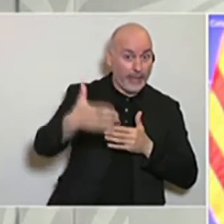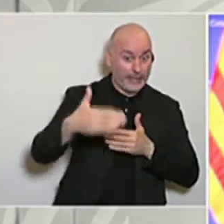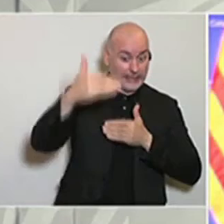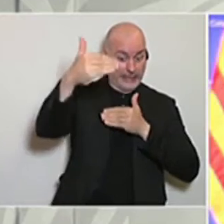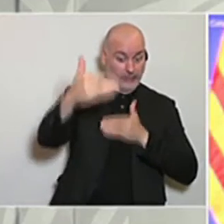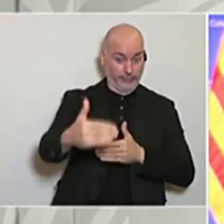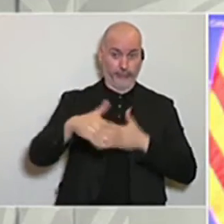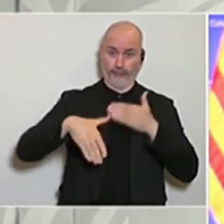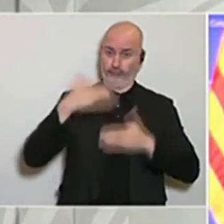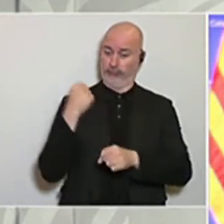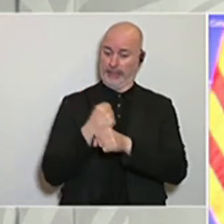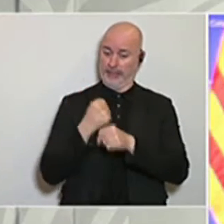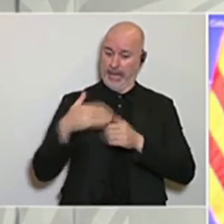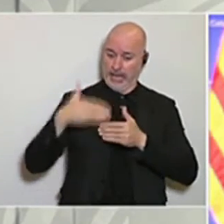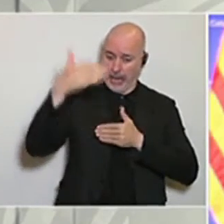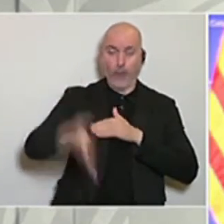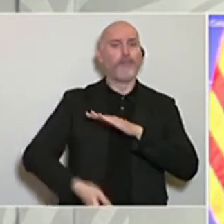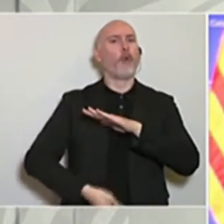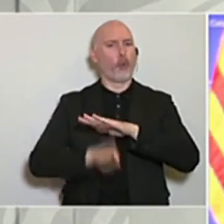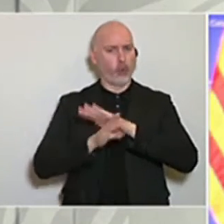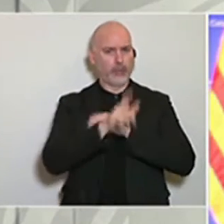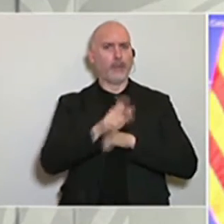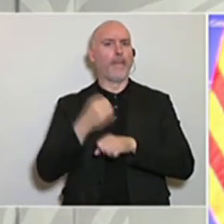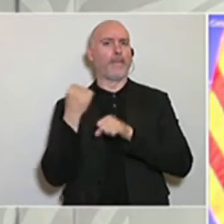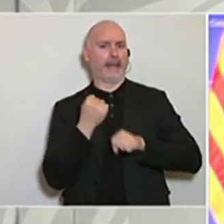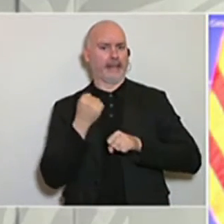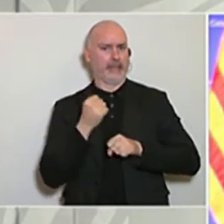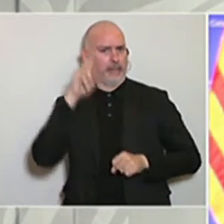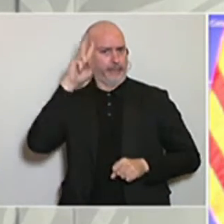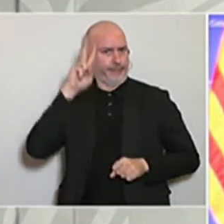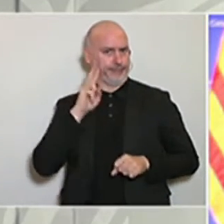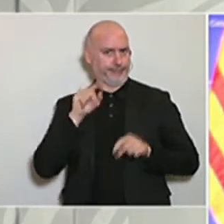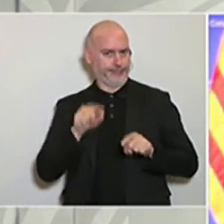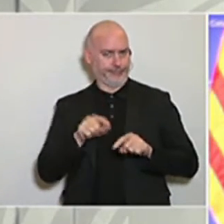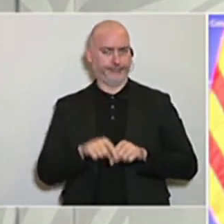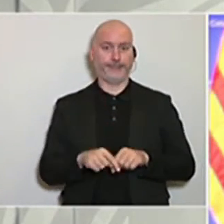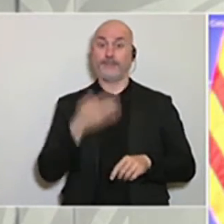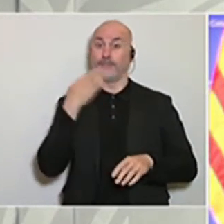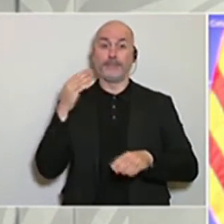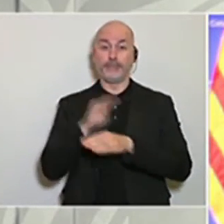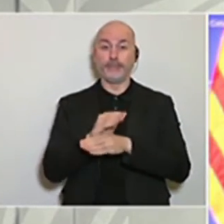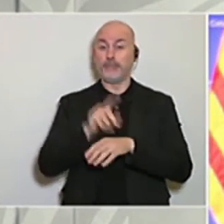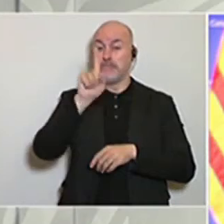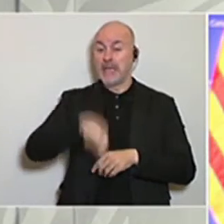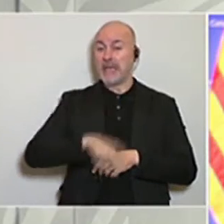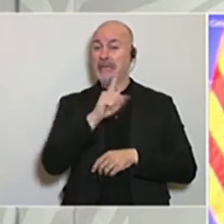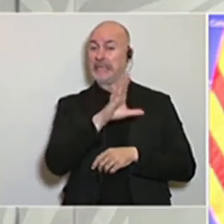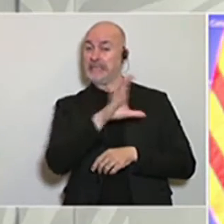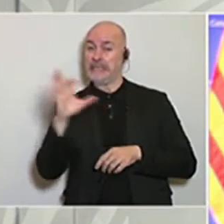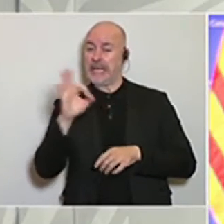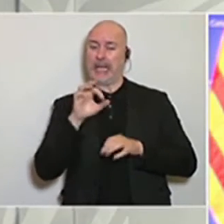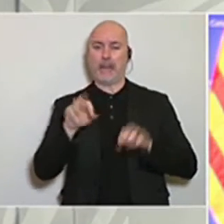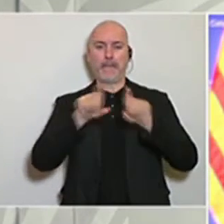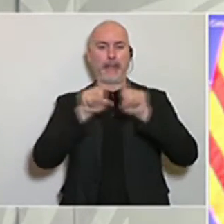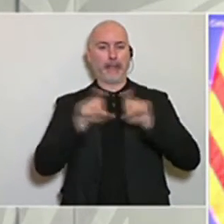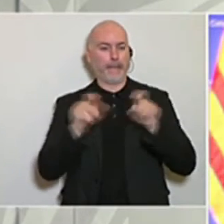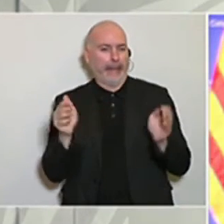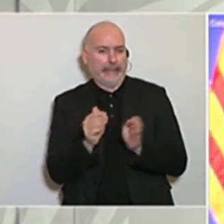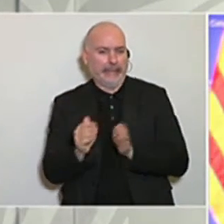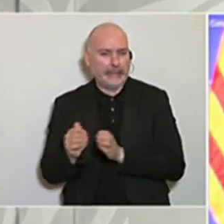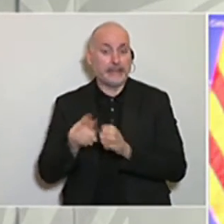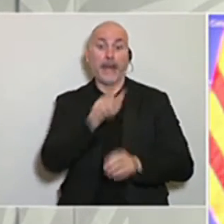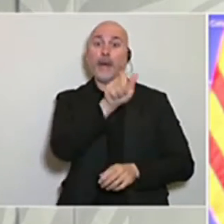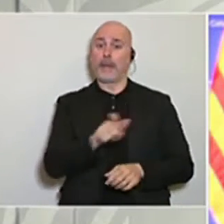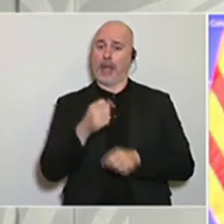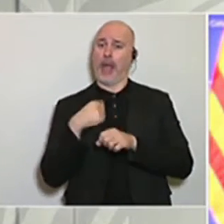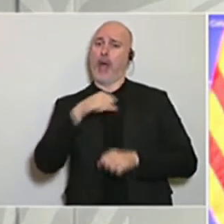de l'activitat. El govern preveu beneficiar fins a 1.100 microempreses i persones treballadores per compte